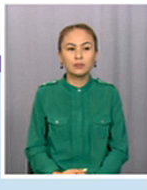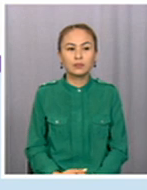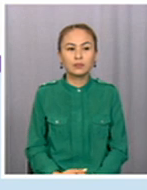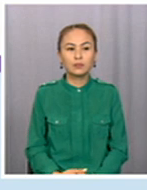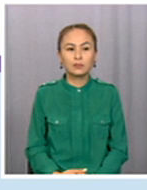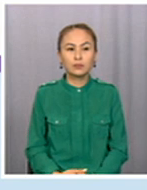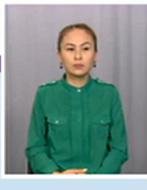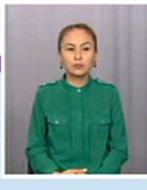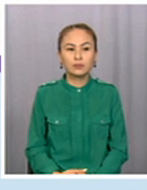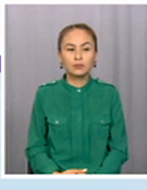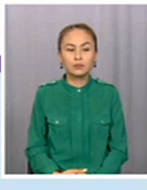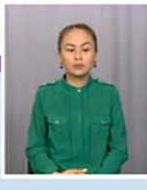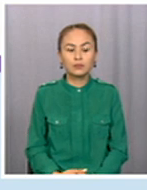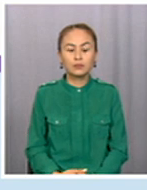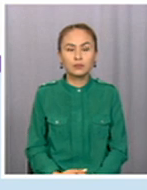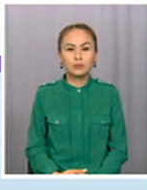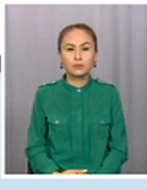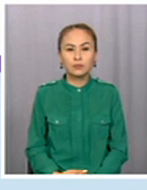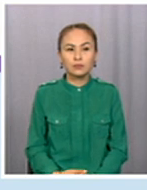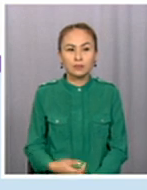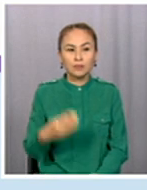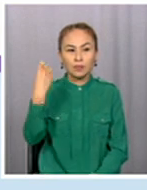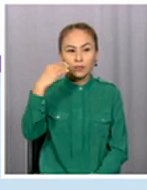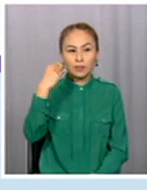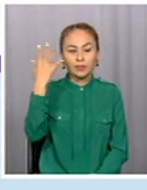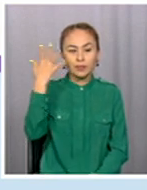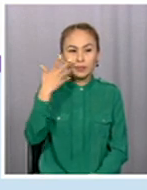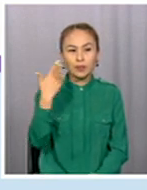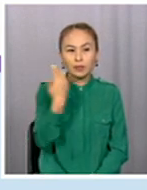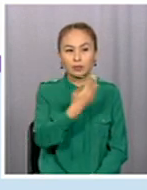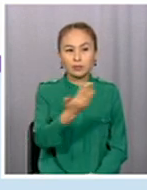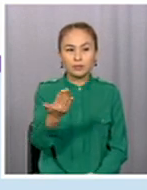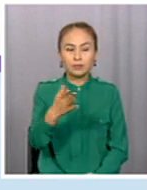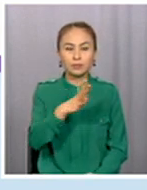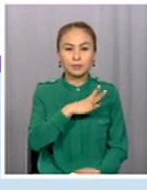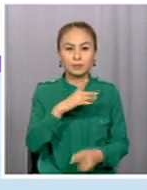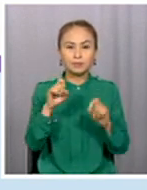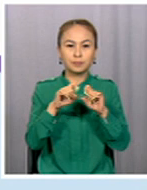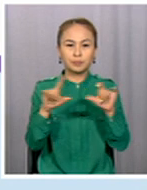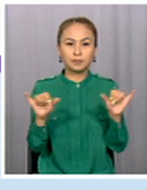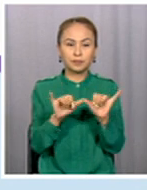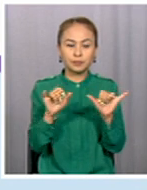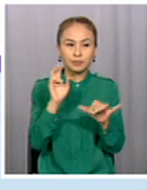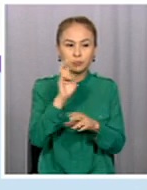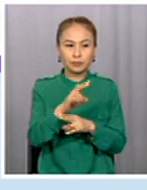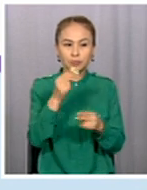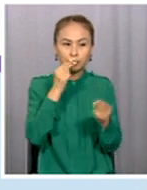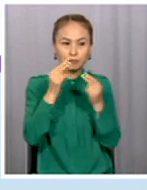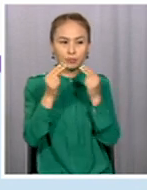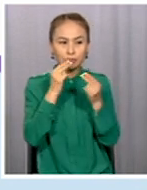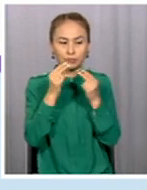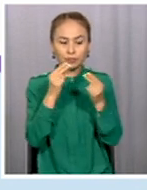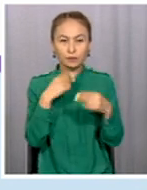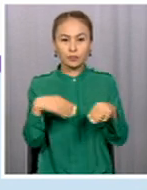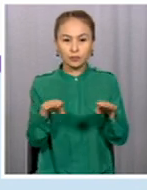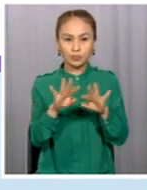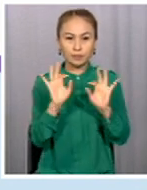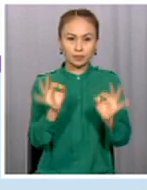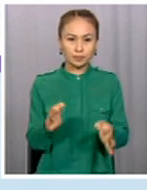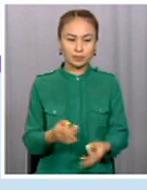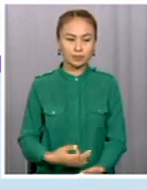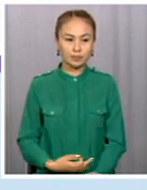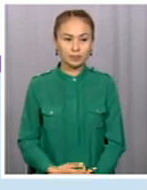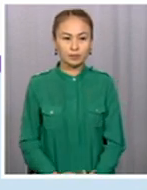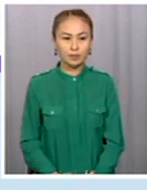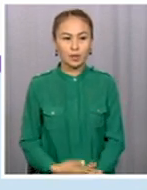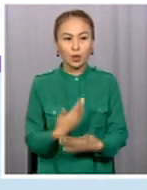Келесі тапсырма. Балалар, үзіліс кезінде сендер мектеп асханасына барып тамақтанасыңдар. Солай ғой.